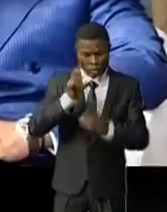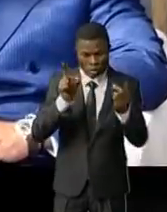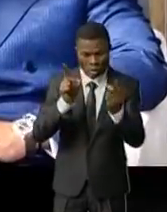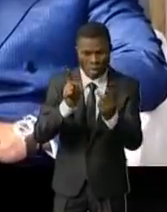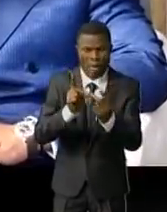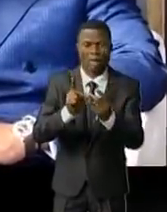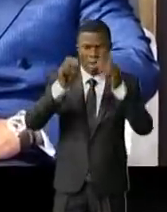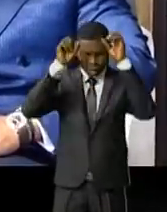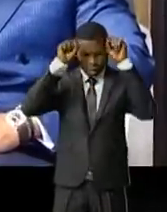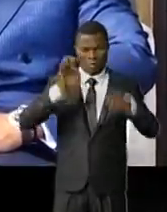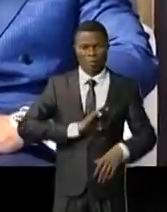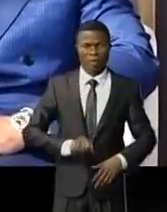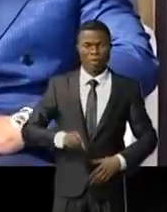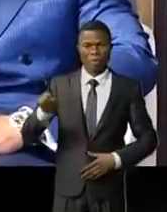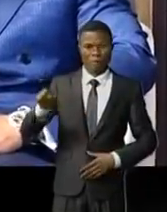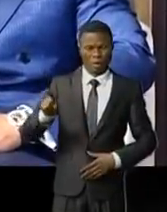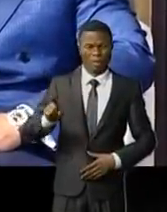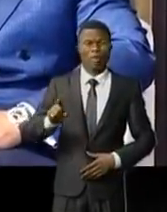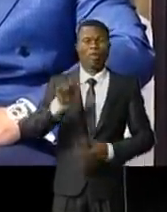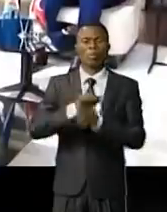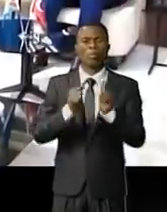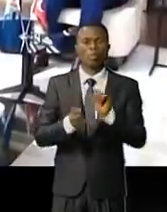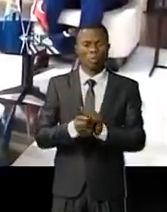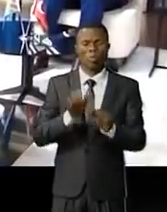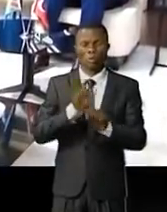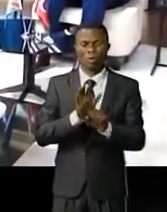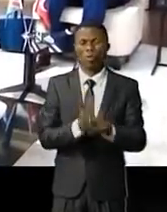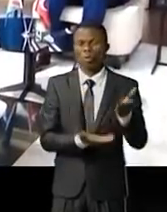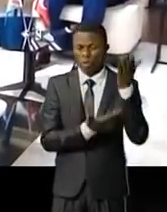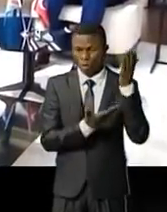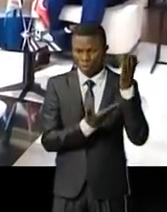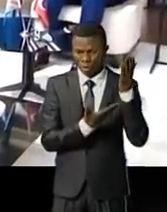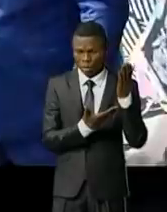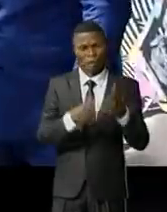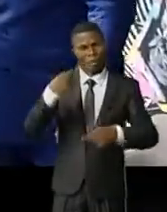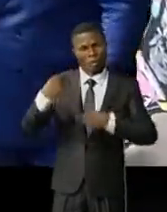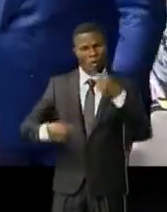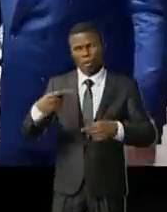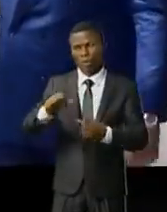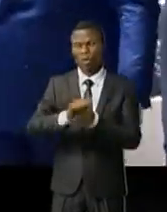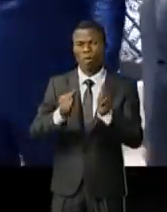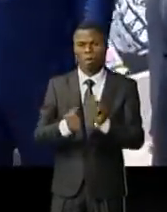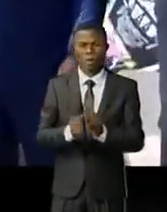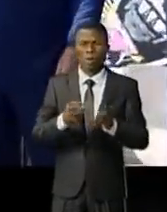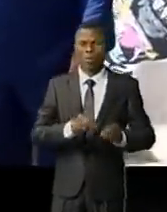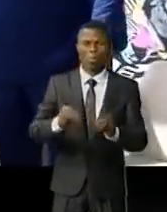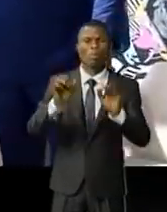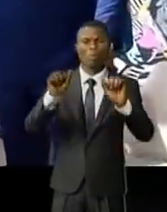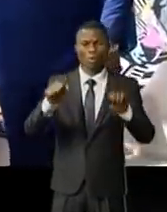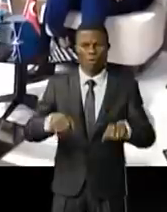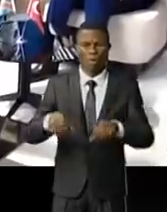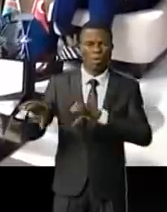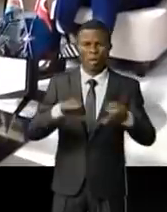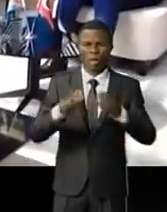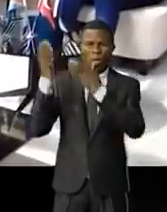l'hôtel Hilton à Istanbul pour rencontrer le président de la République en vue de discuter sur les possibilités de déployer des